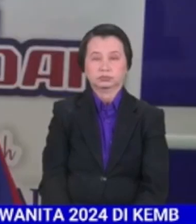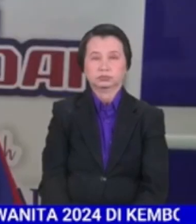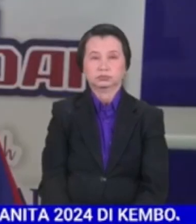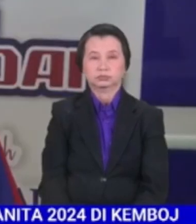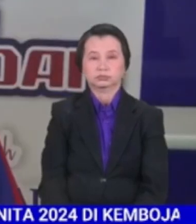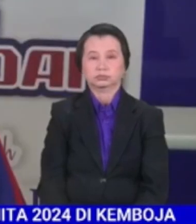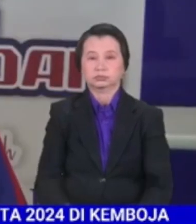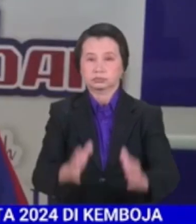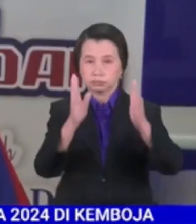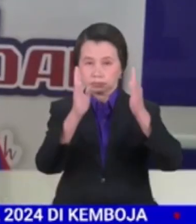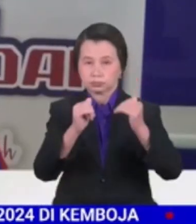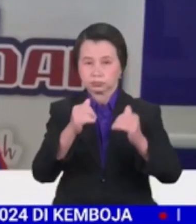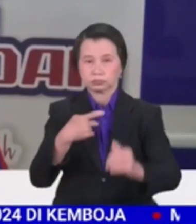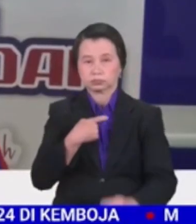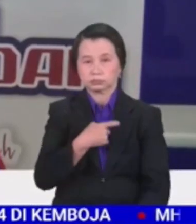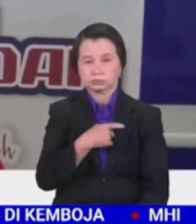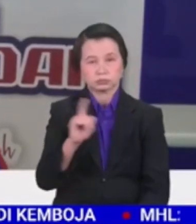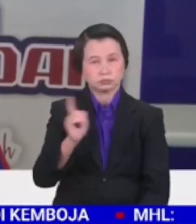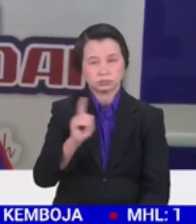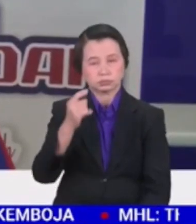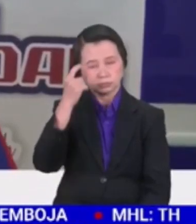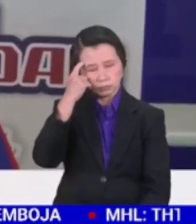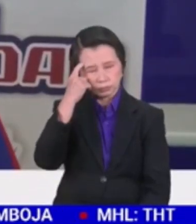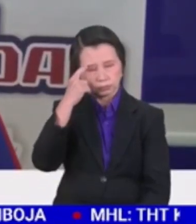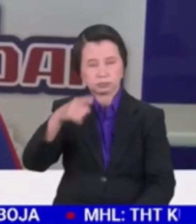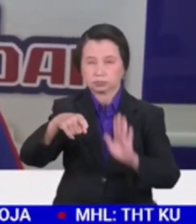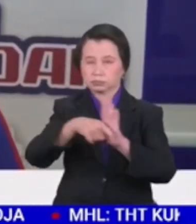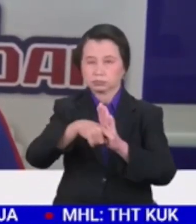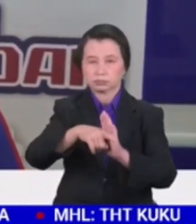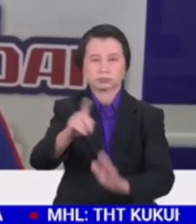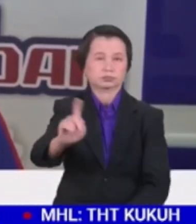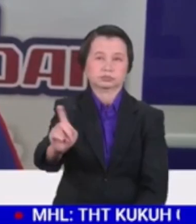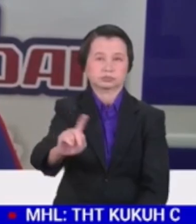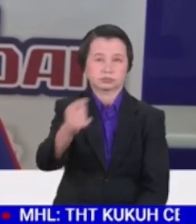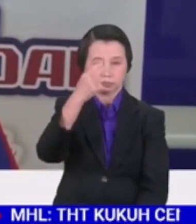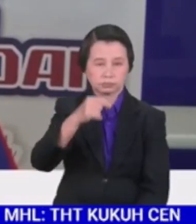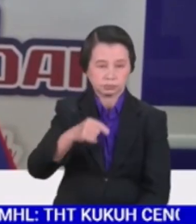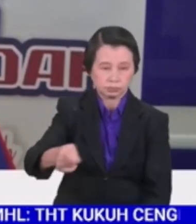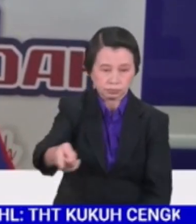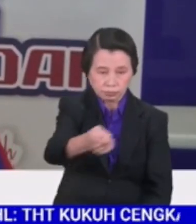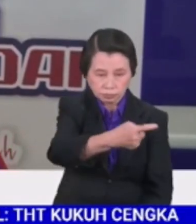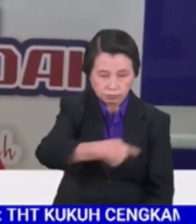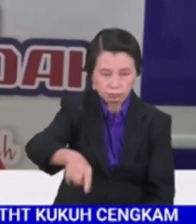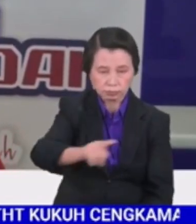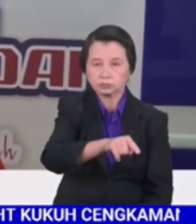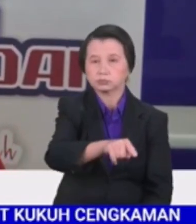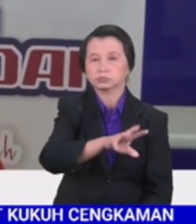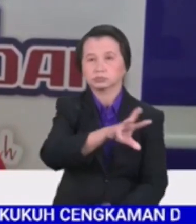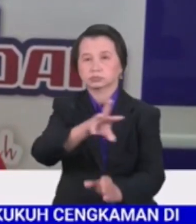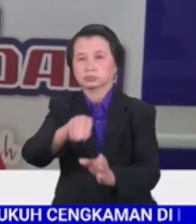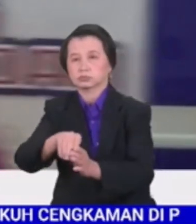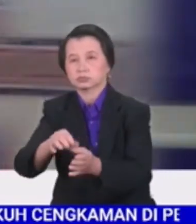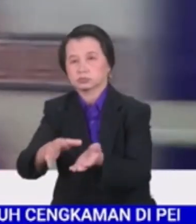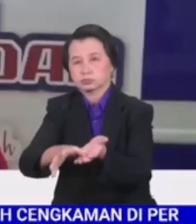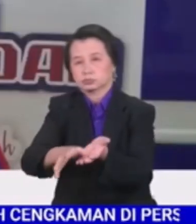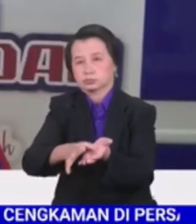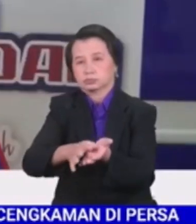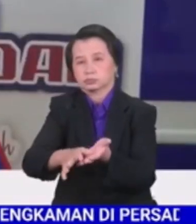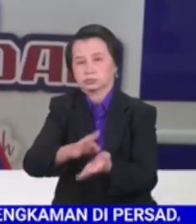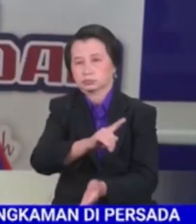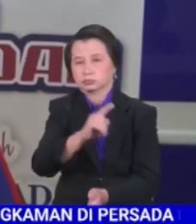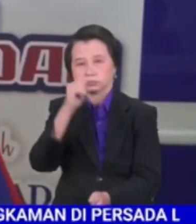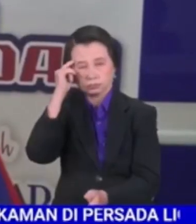Harapan Kita tidak ada stigma negatif kepada mereka yang terlibat dengan penagihan ini